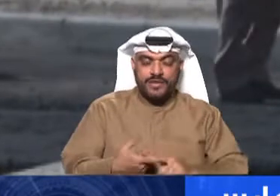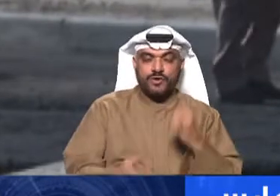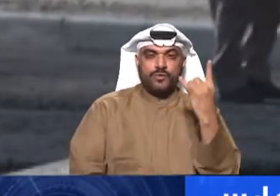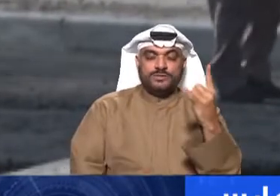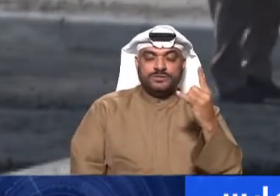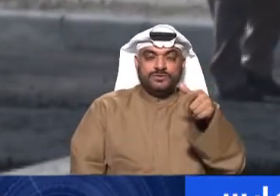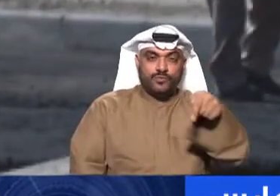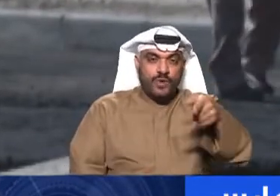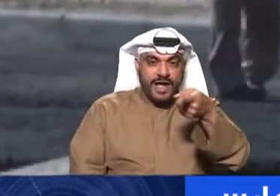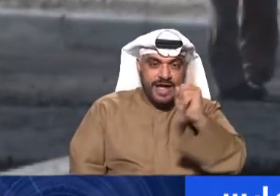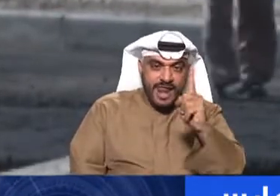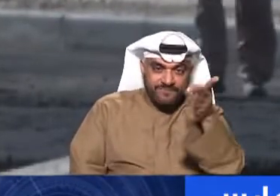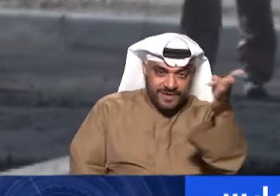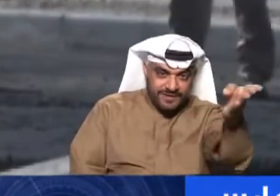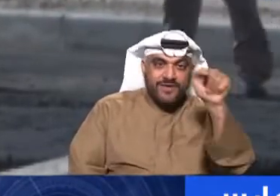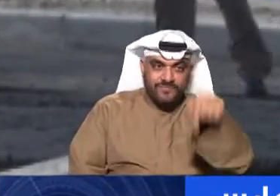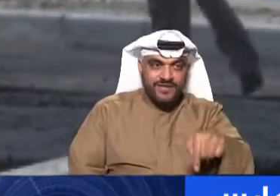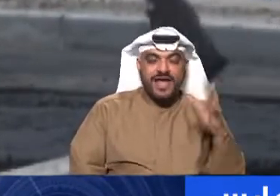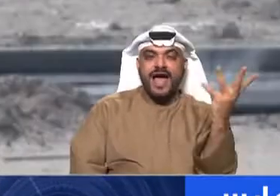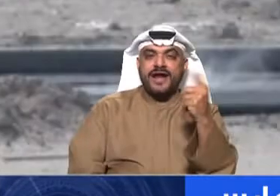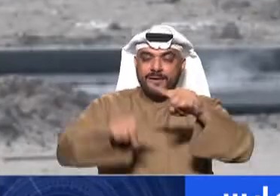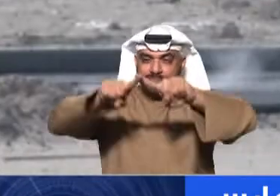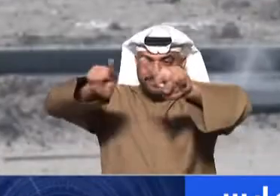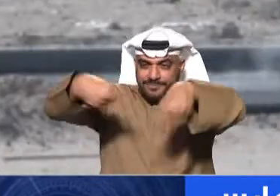و11 ل